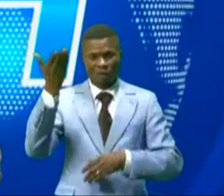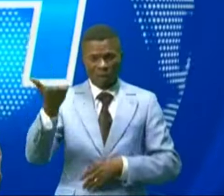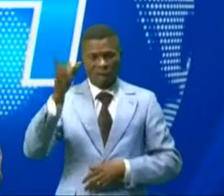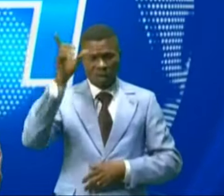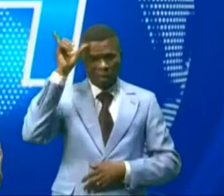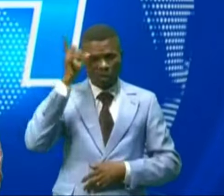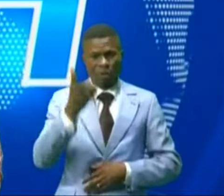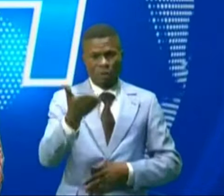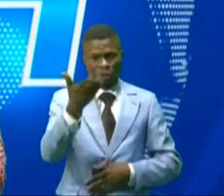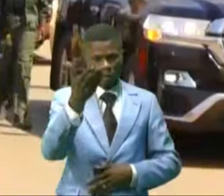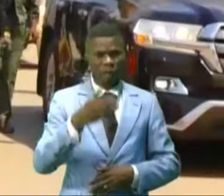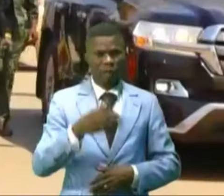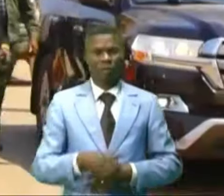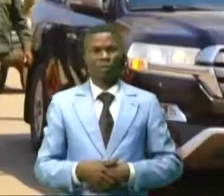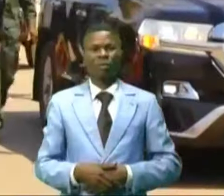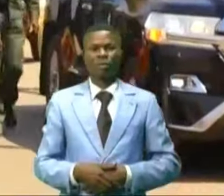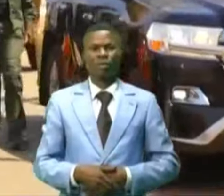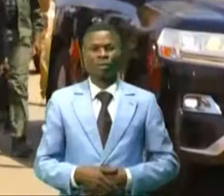Reportage.